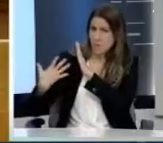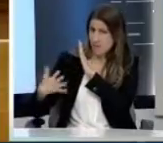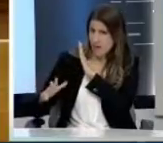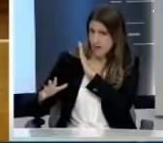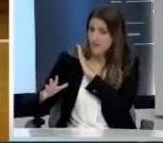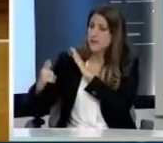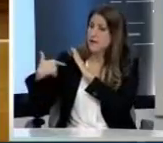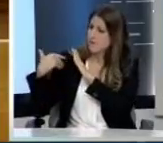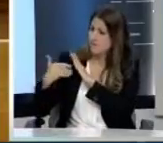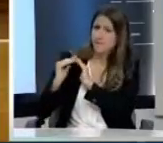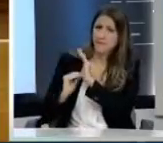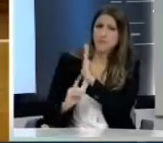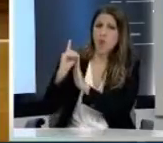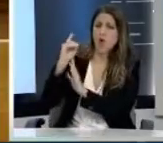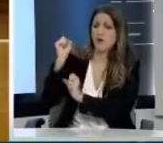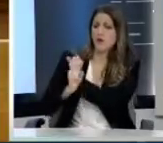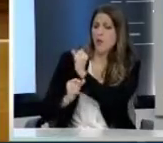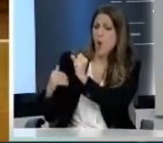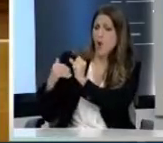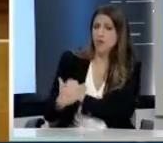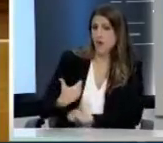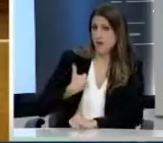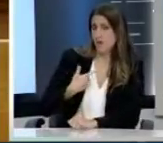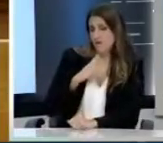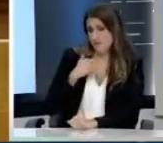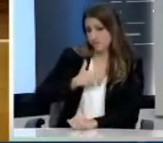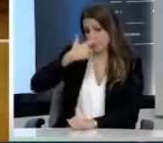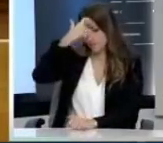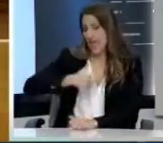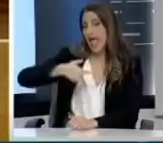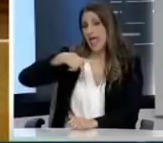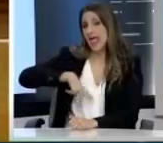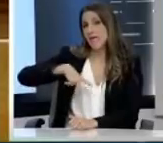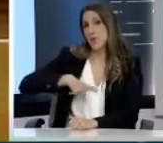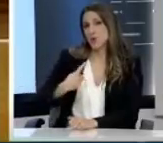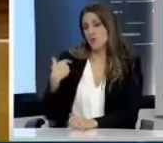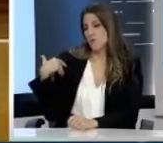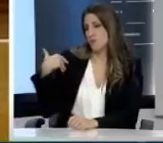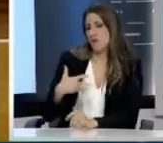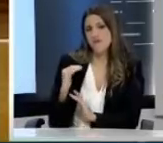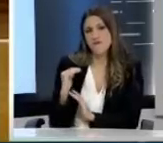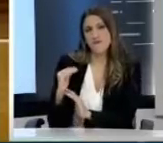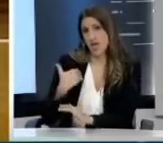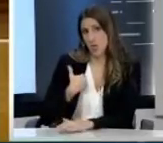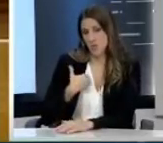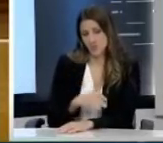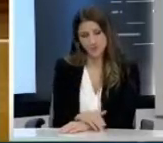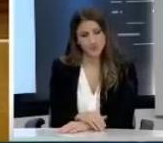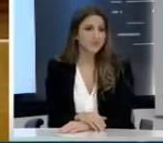άρα είμαι και εγώ ο μακροβιότερος υπουργός οικονομικών.